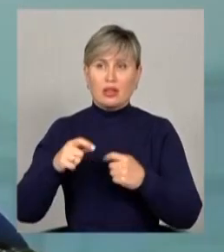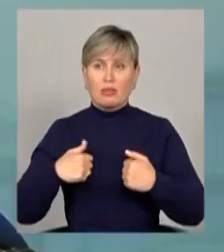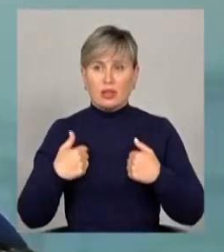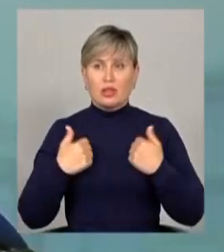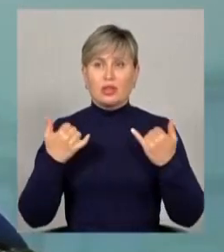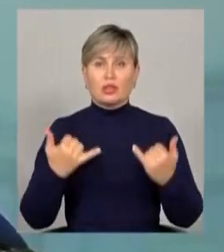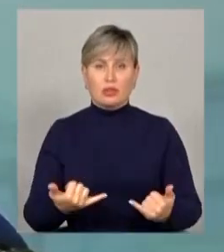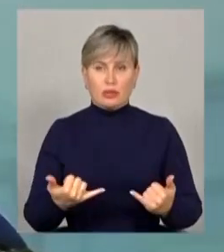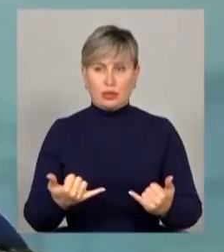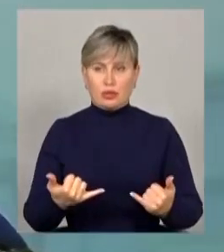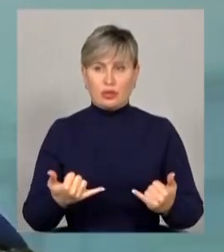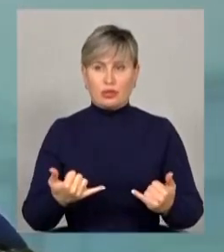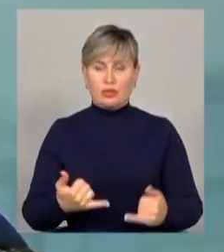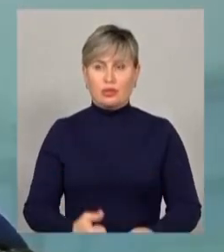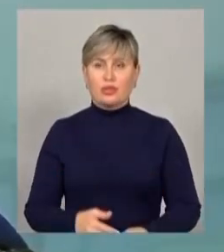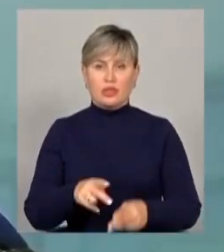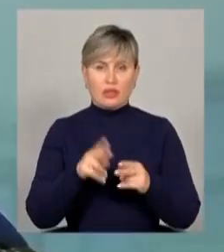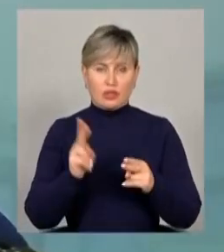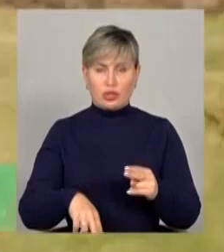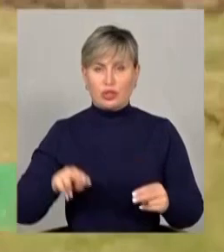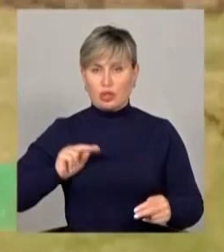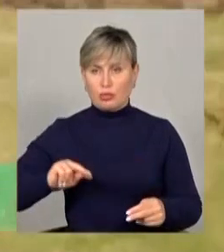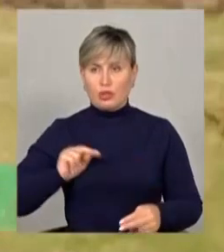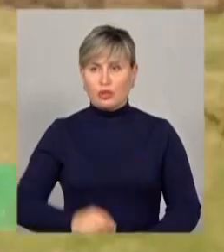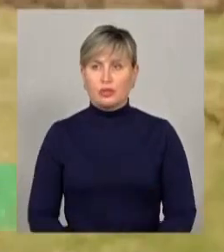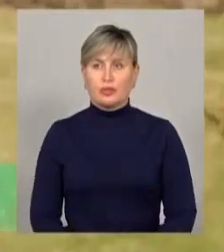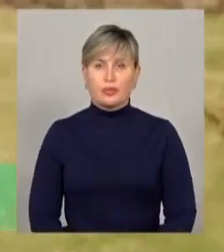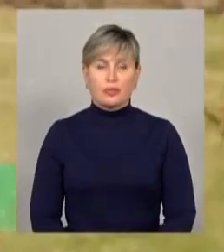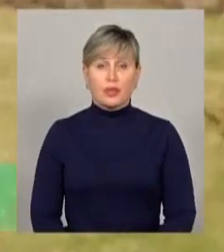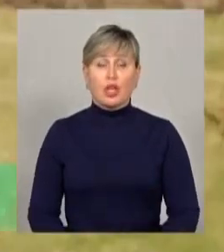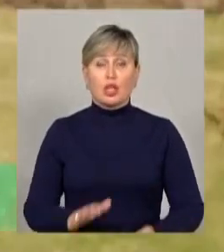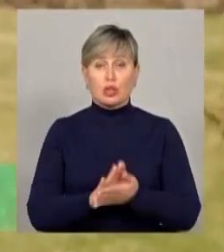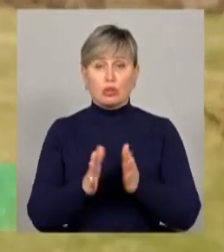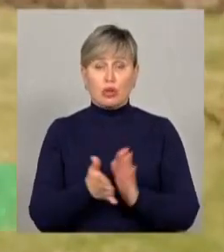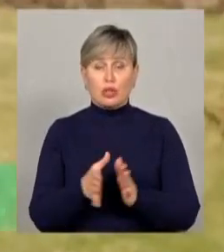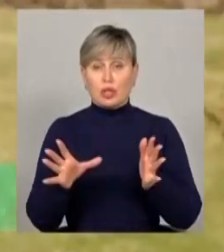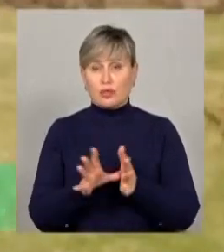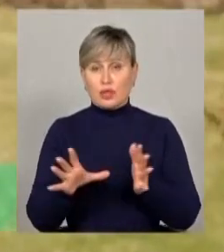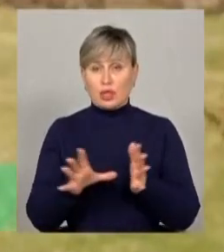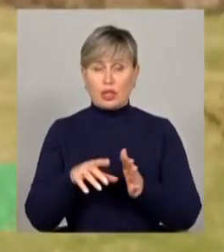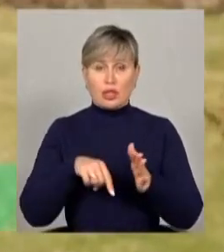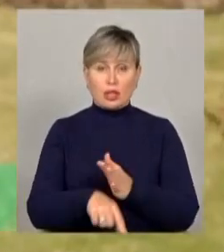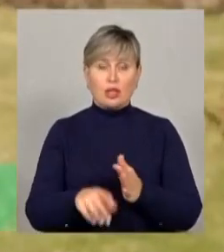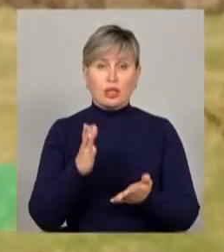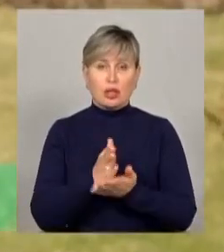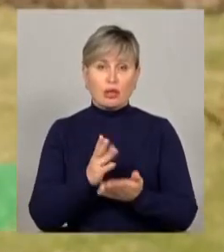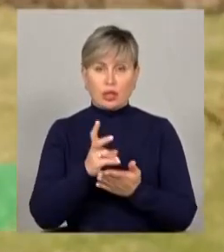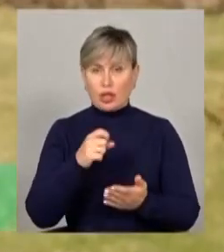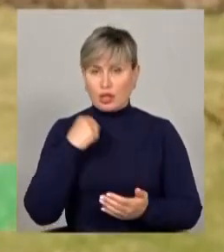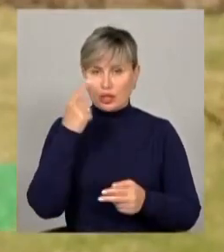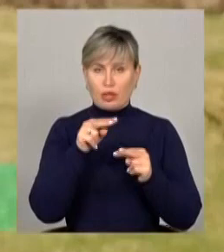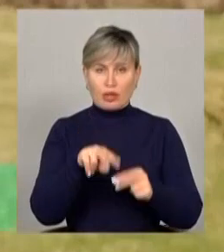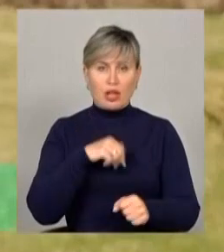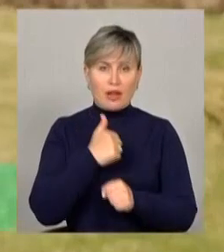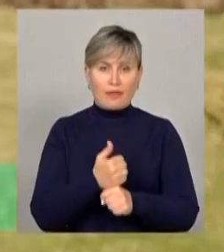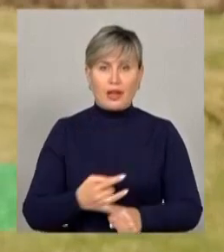сегодня именно завершить работу ситуация с электроснабжением в населенных пунктах находится на личном контроле